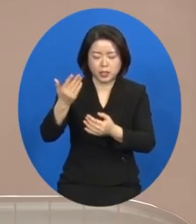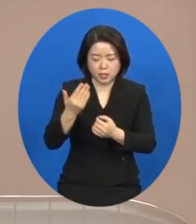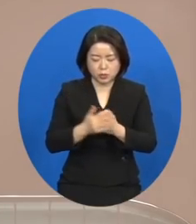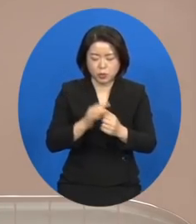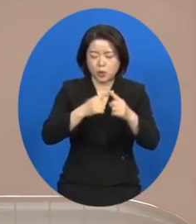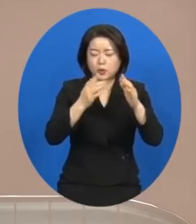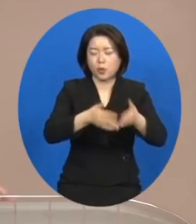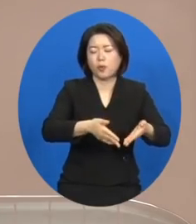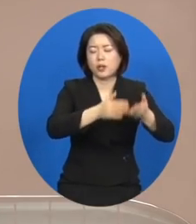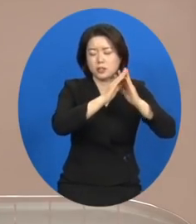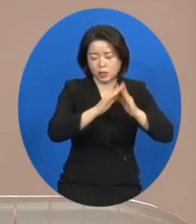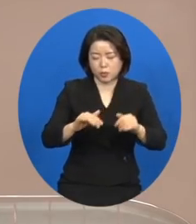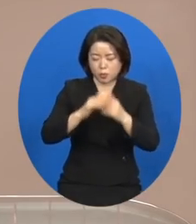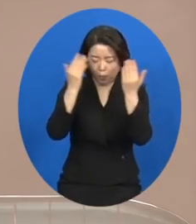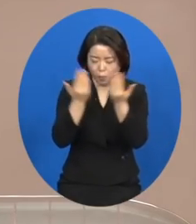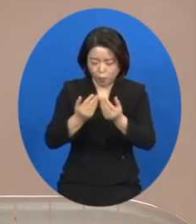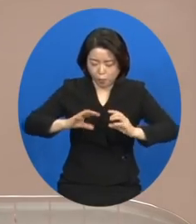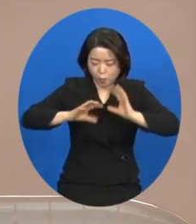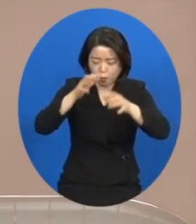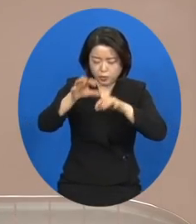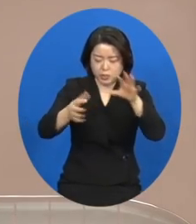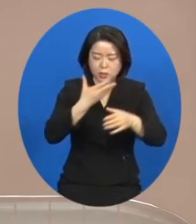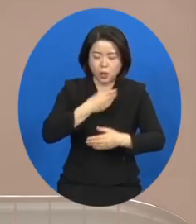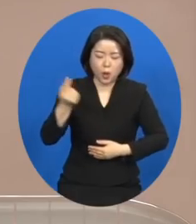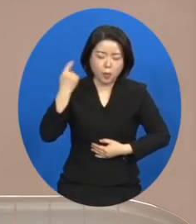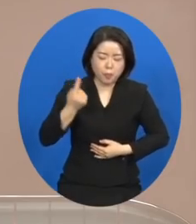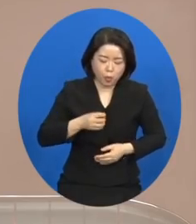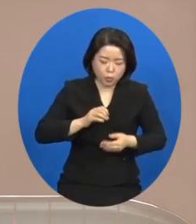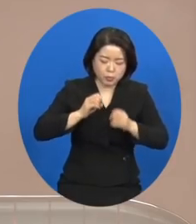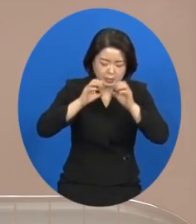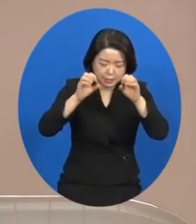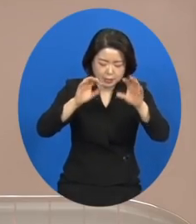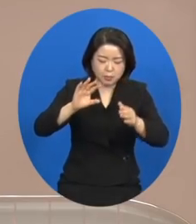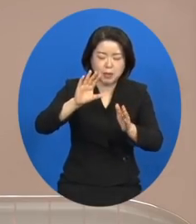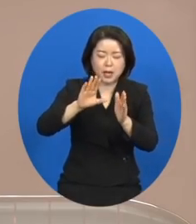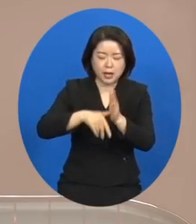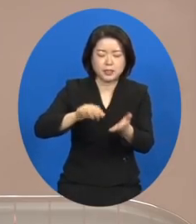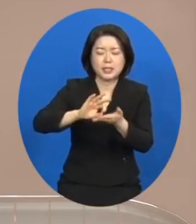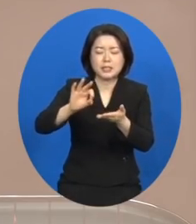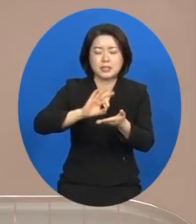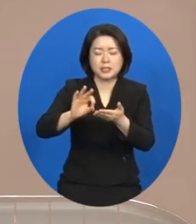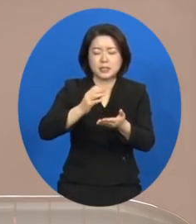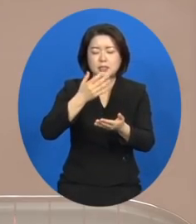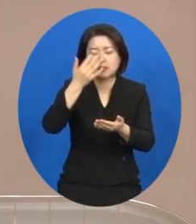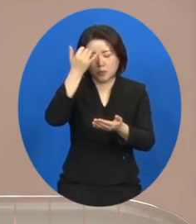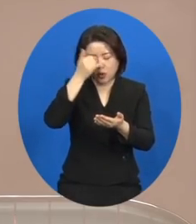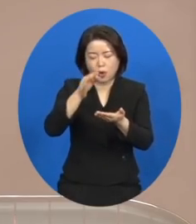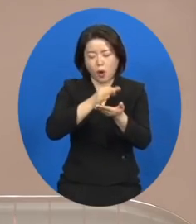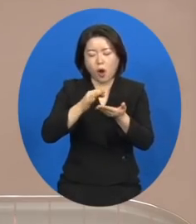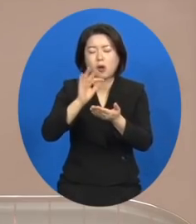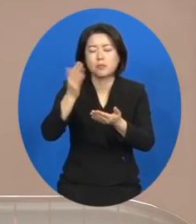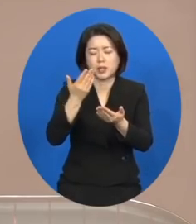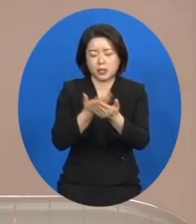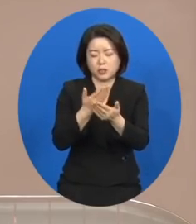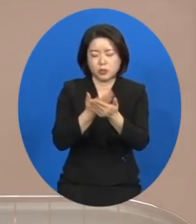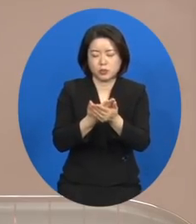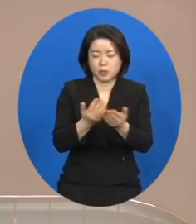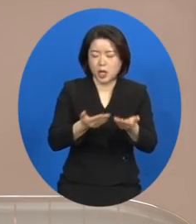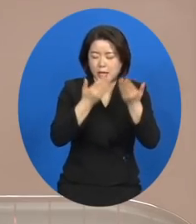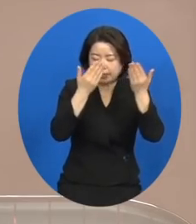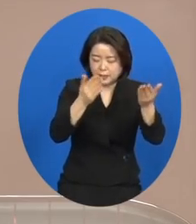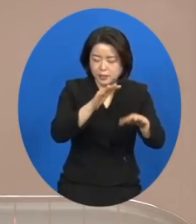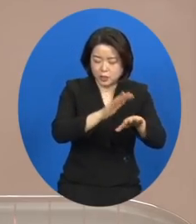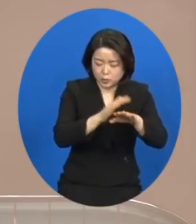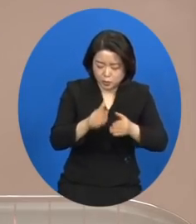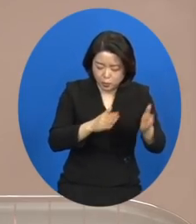세우며 또한 온 세계에 하나님 복음이 전파되는 데에 귀하게 쓰임받는 예물 되게 하여 주시옵소서. 드리는 손길과